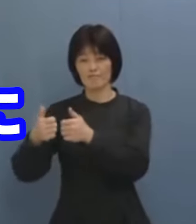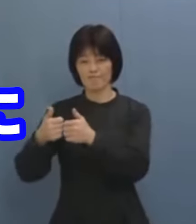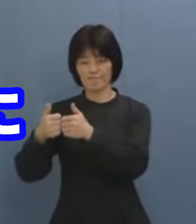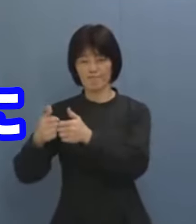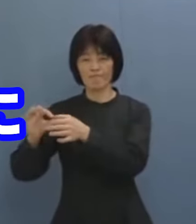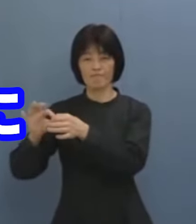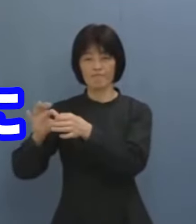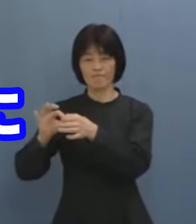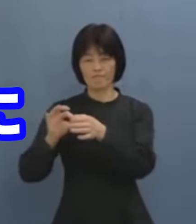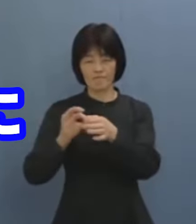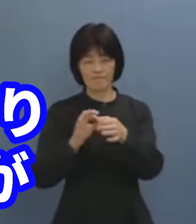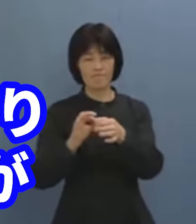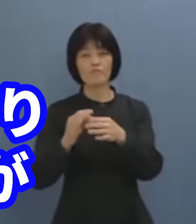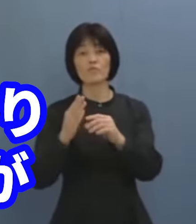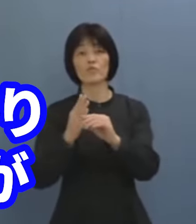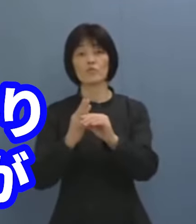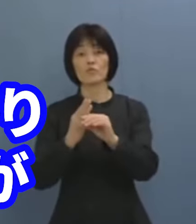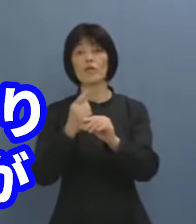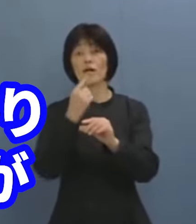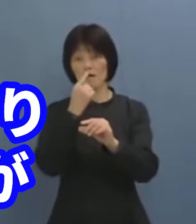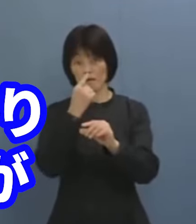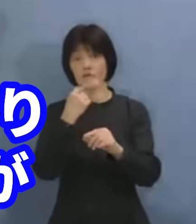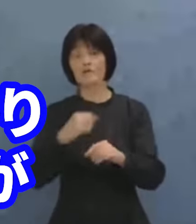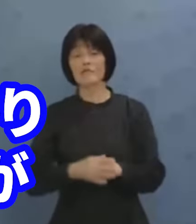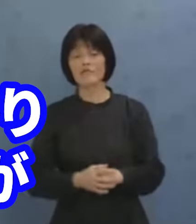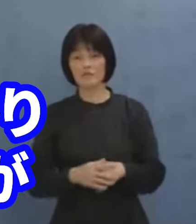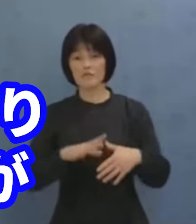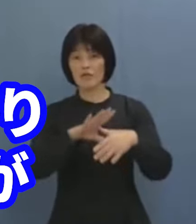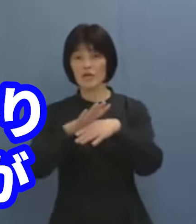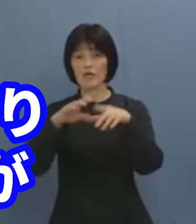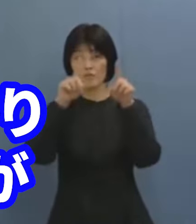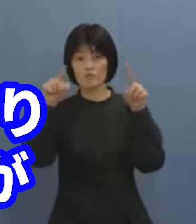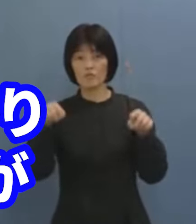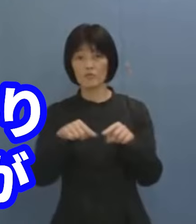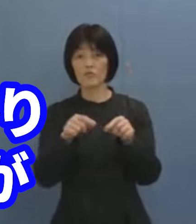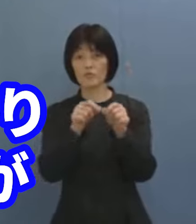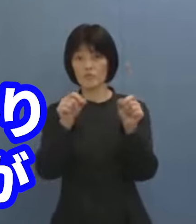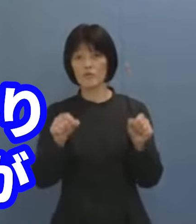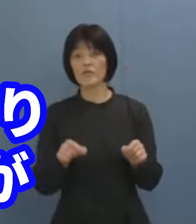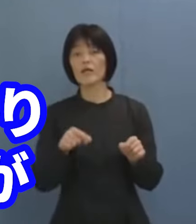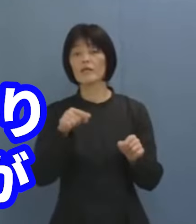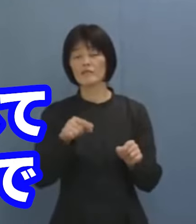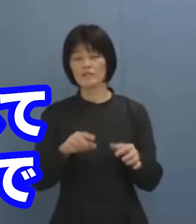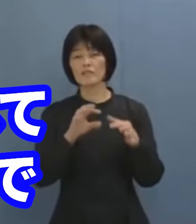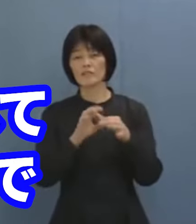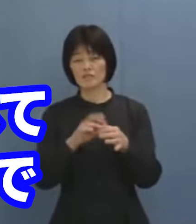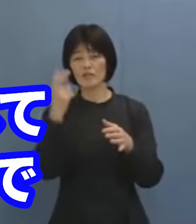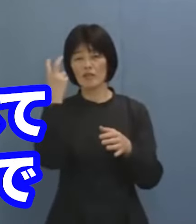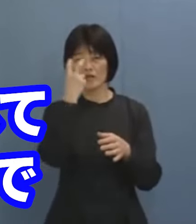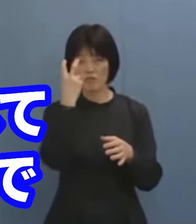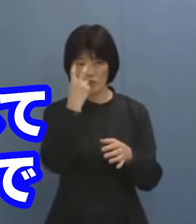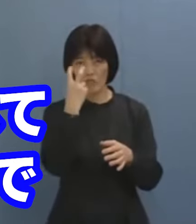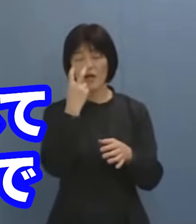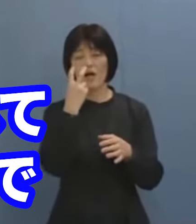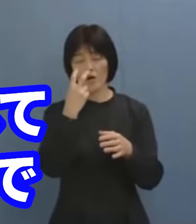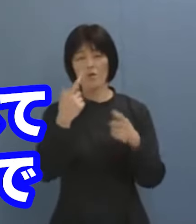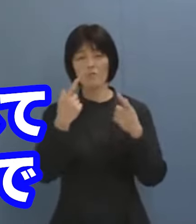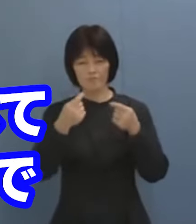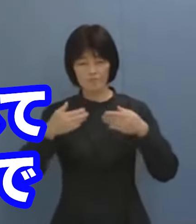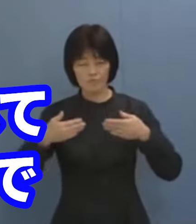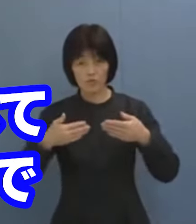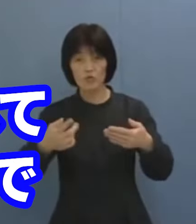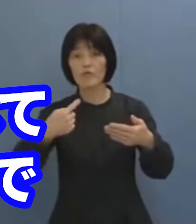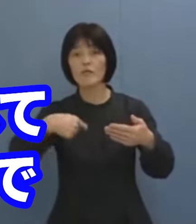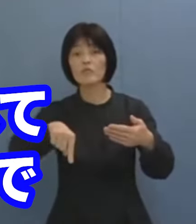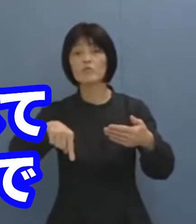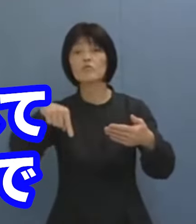その文書問題についてのこう各項目のまあ調査をしっかり進めていくということが、まあ、これは議会側が決定していただいた